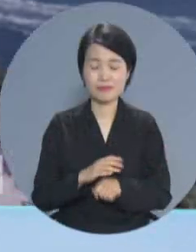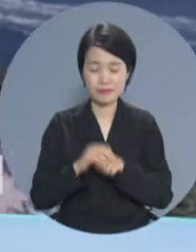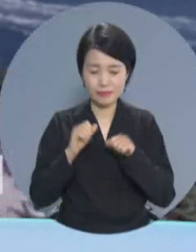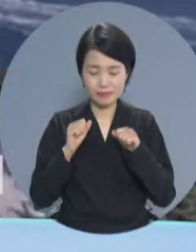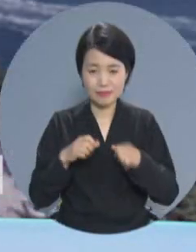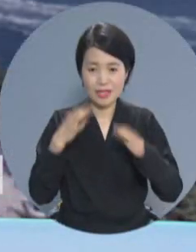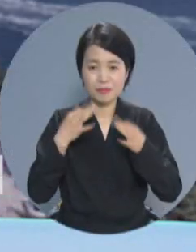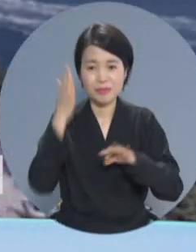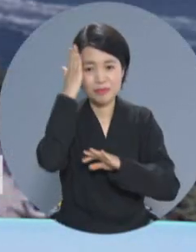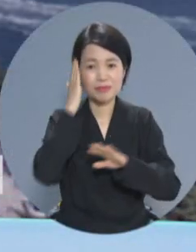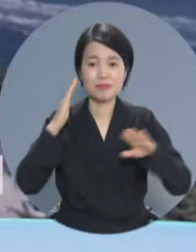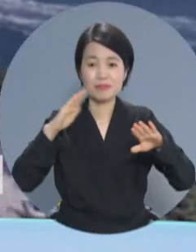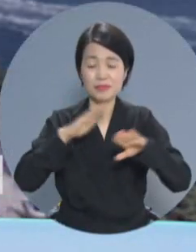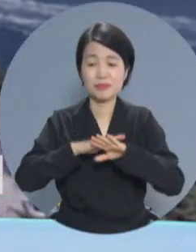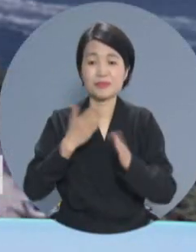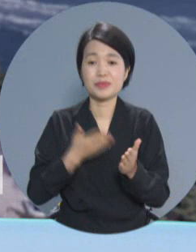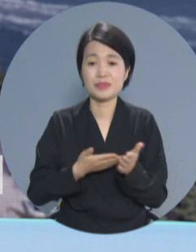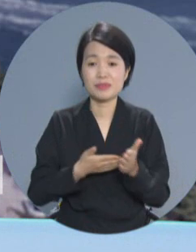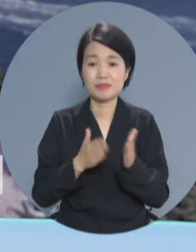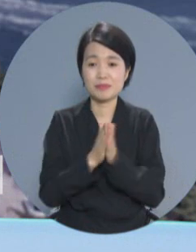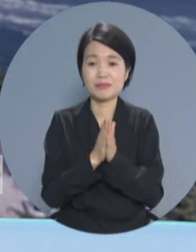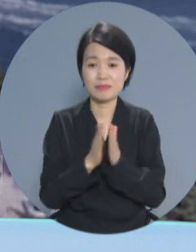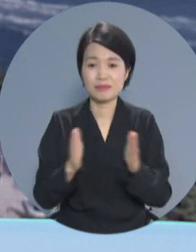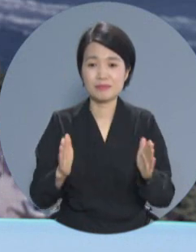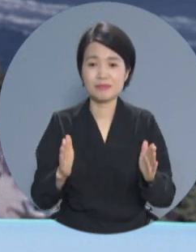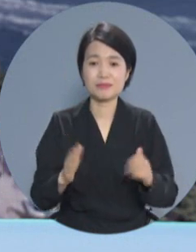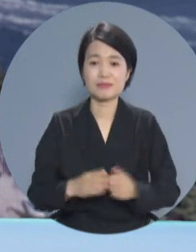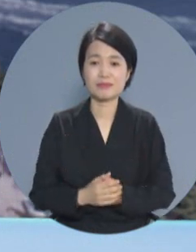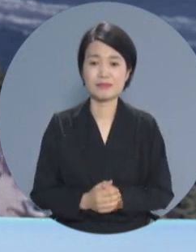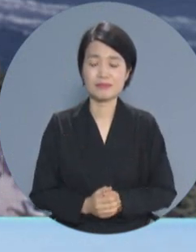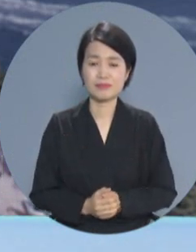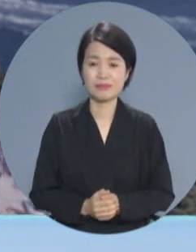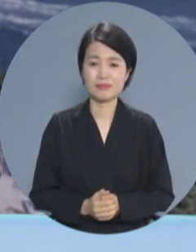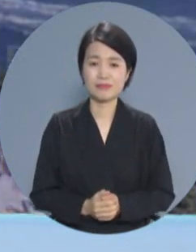안녕하십니까. 금요일 밤 여수 MBC 뉴스데스크입니다.